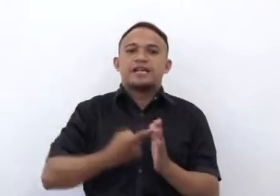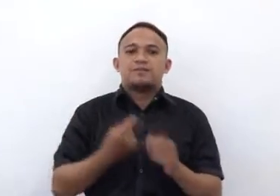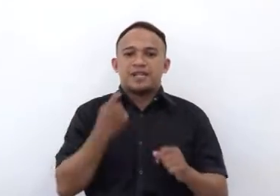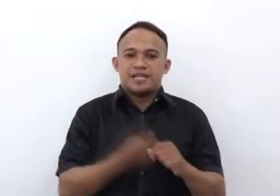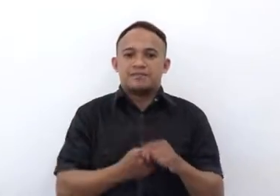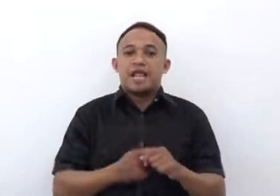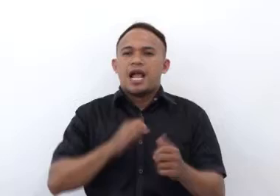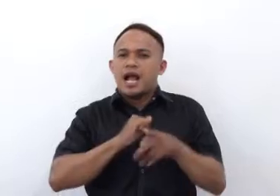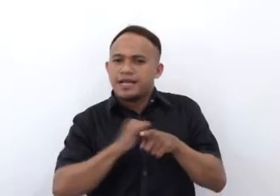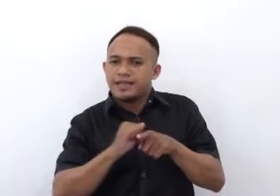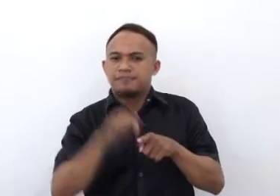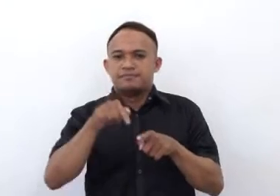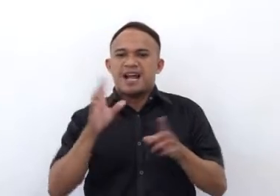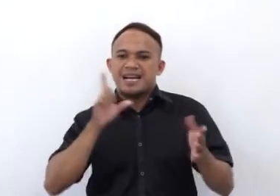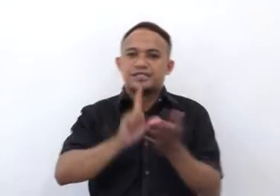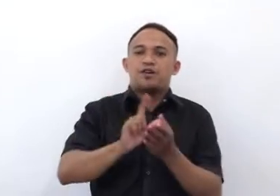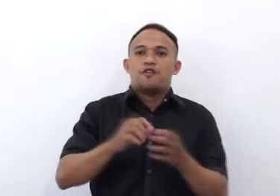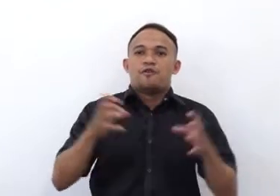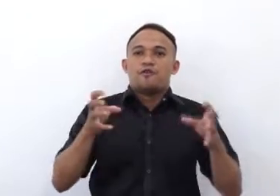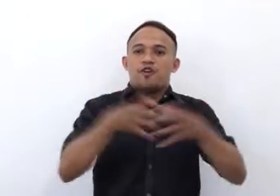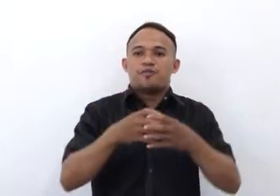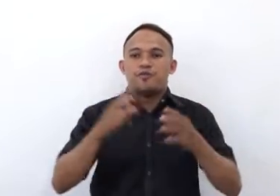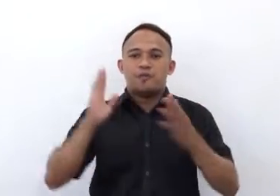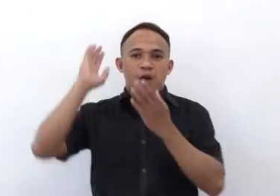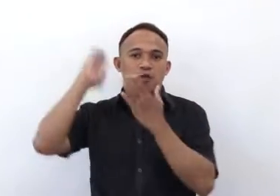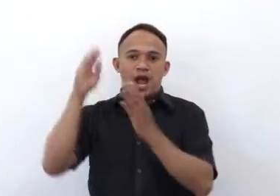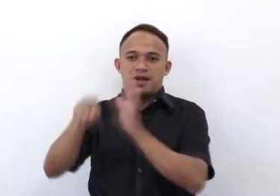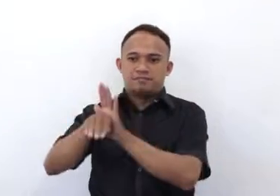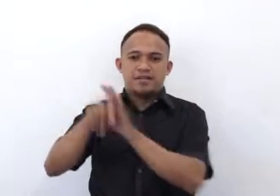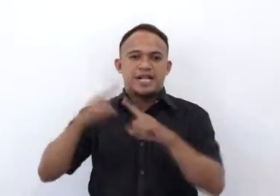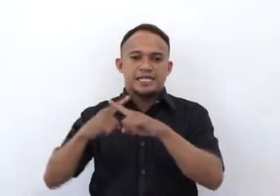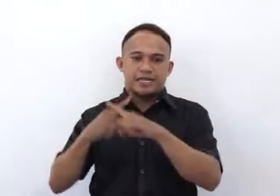pemusatan latihan menuju PON Papua 20.